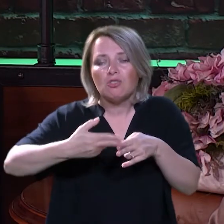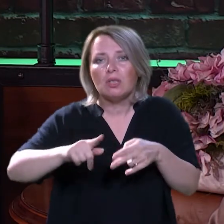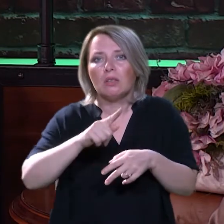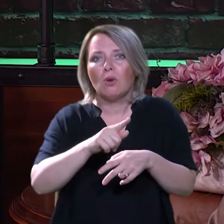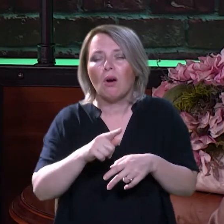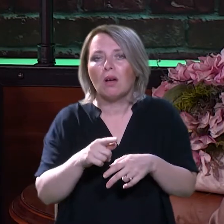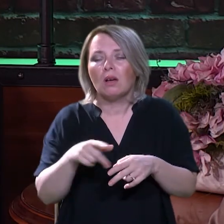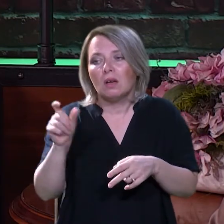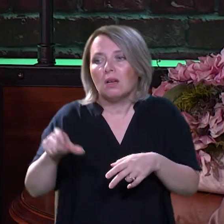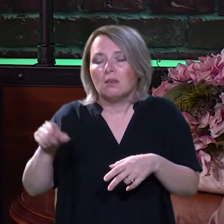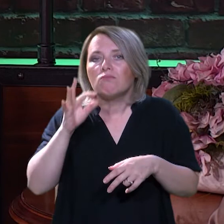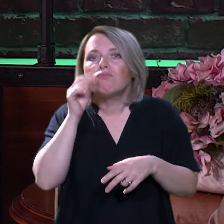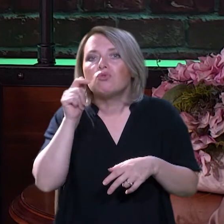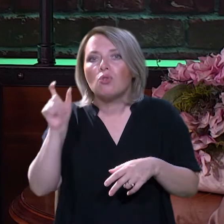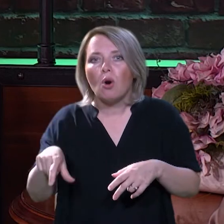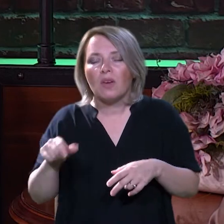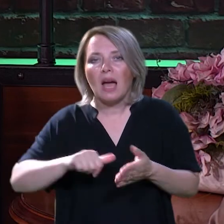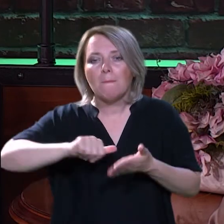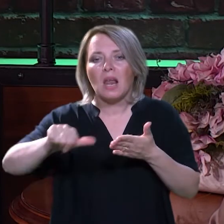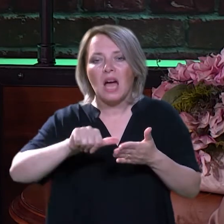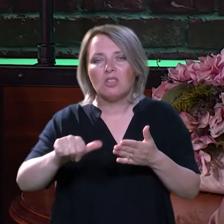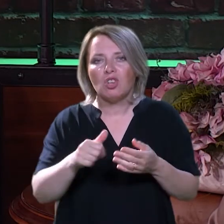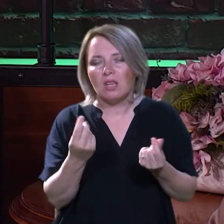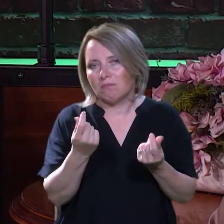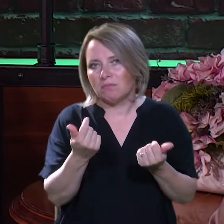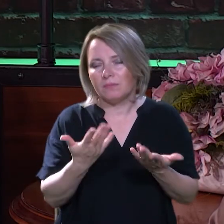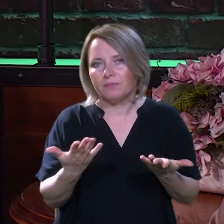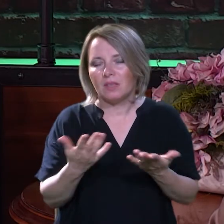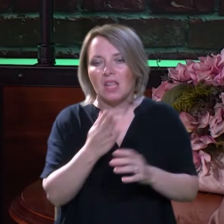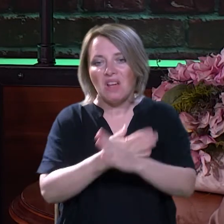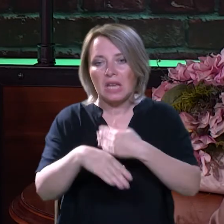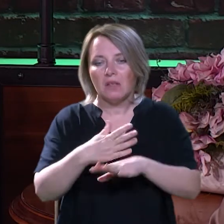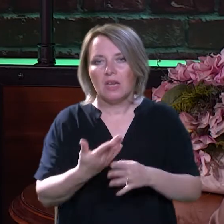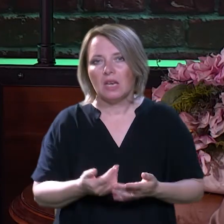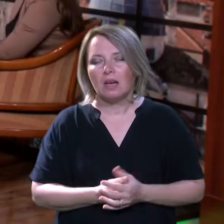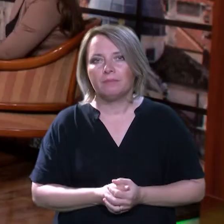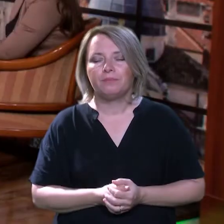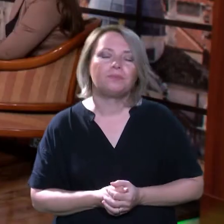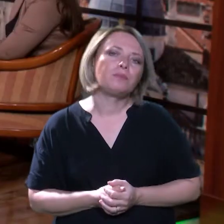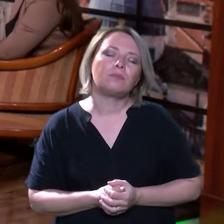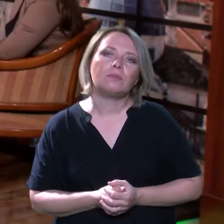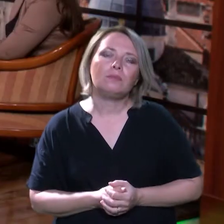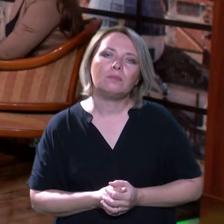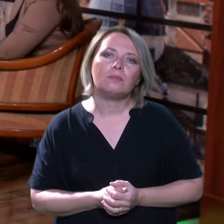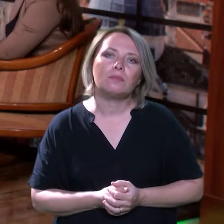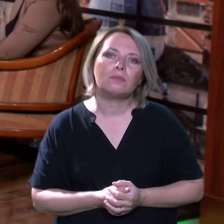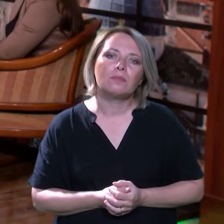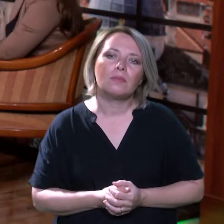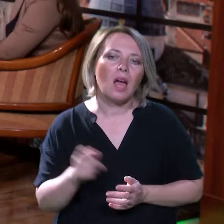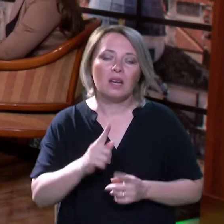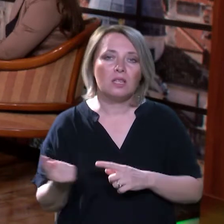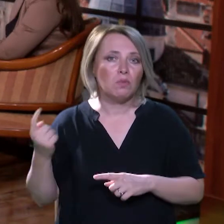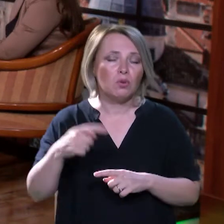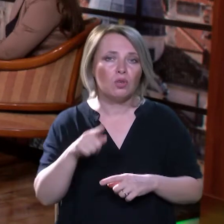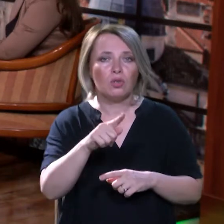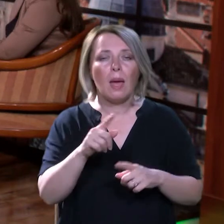njegovih, ne znam, financijskih nekakvih izdataka, invalidnina i svega, ali evo, nekako još uvijek nismo došli do